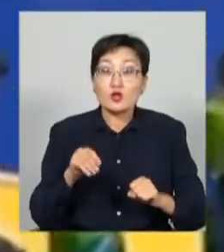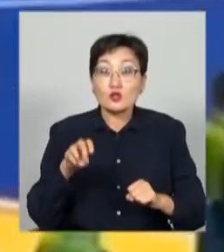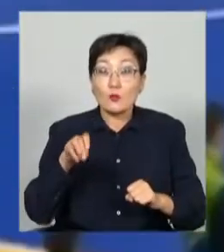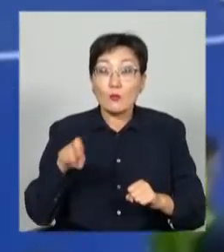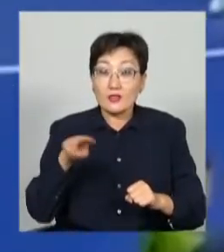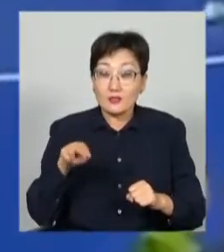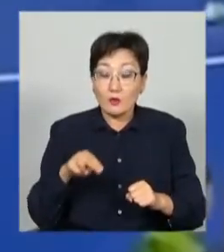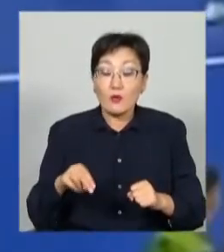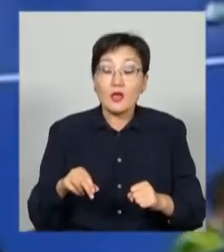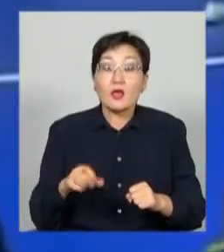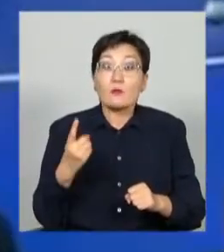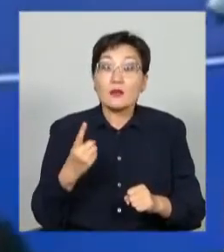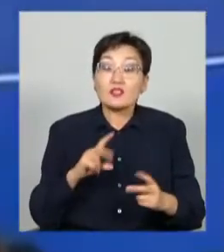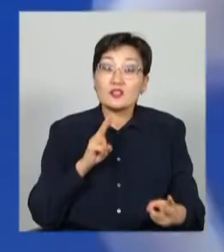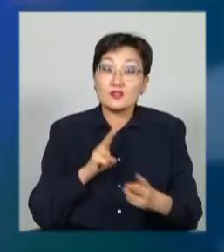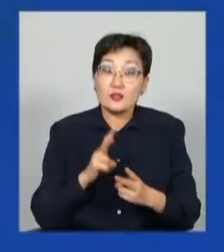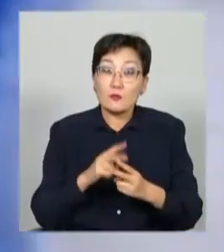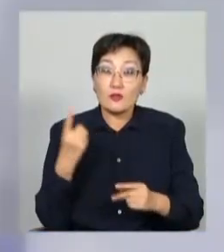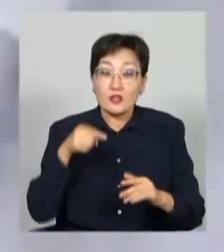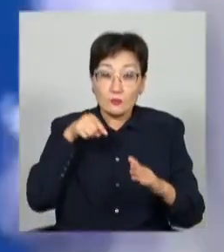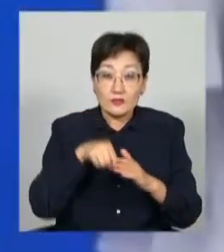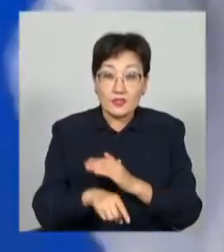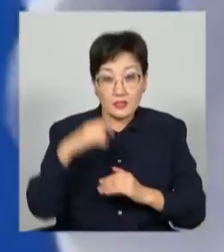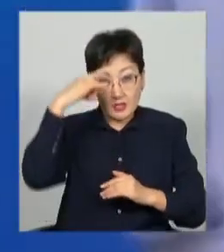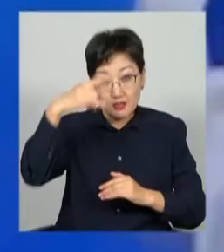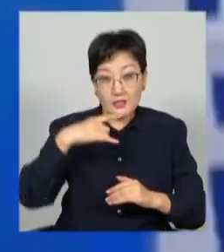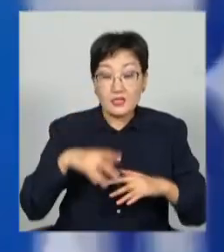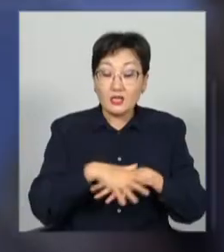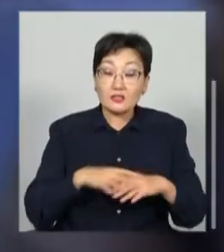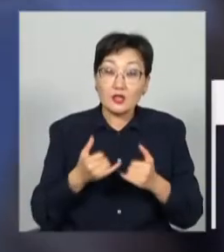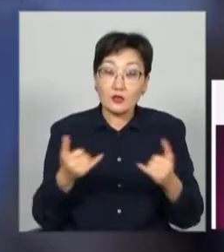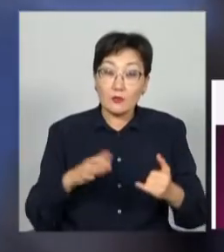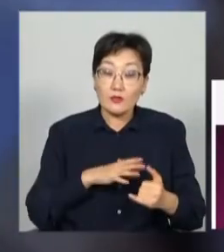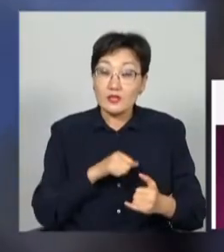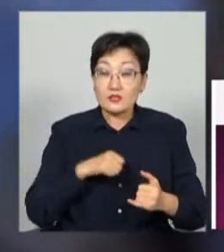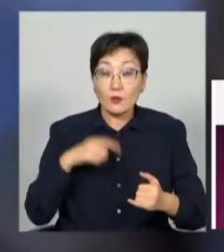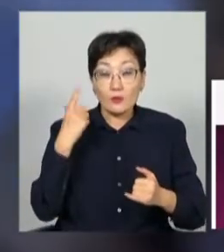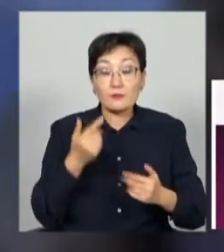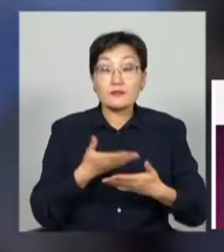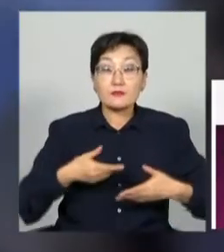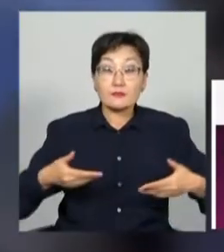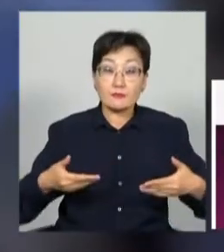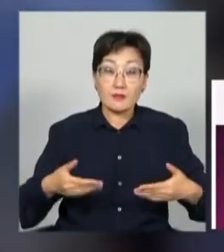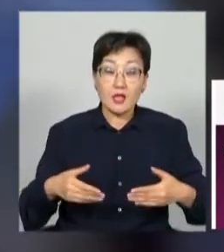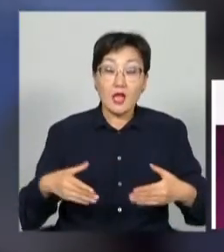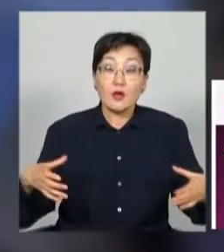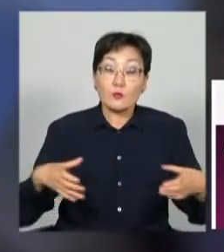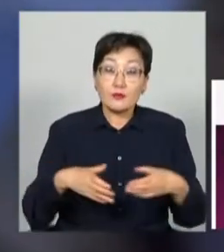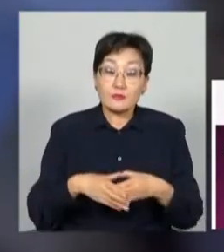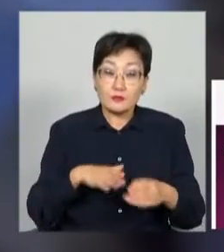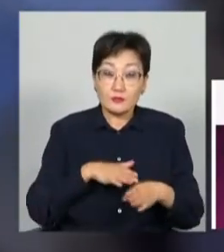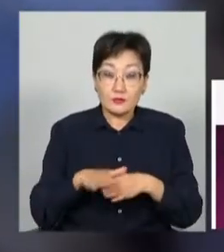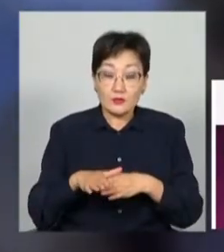байрақты бәсекенің бірінші кездесуінде соққан алғашқы голын Қазақстан халқына арнады. Өздеріңіз білесіздер, бізде командамызда